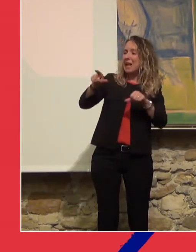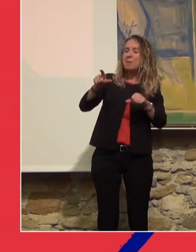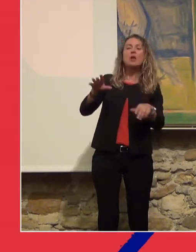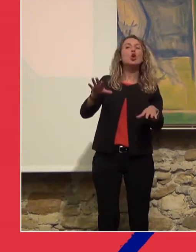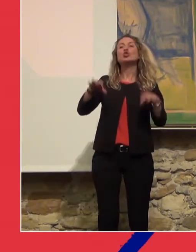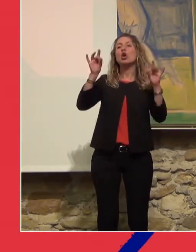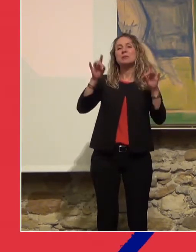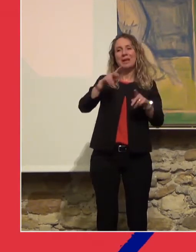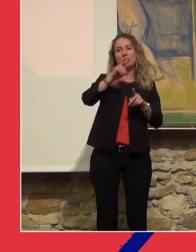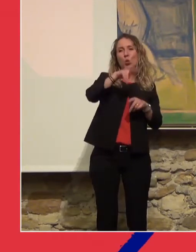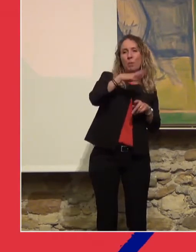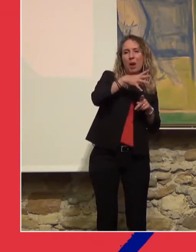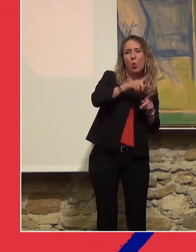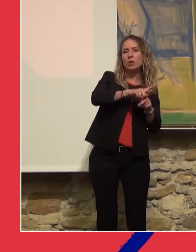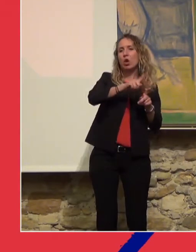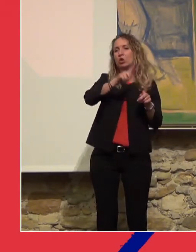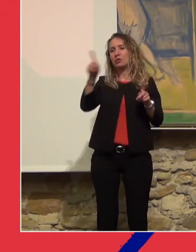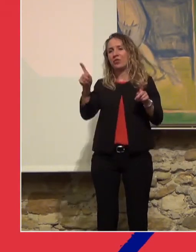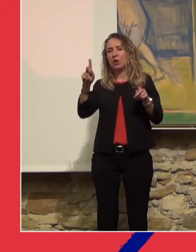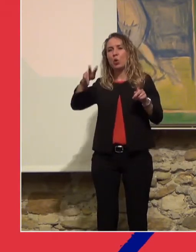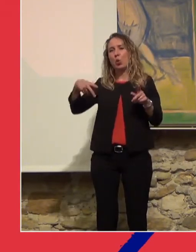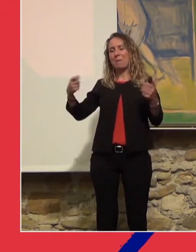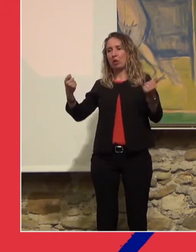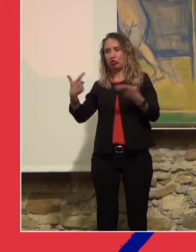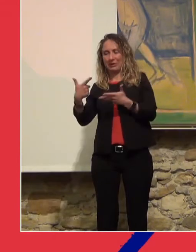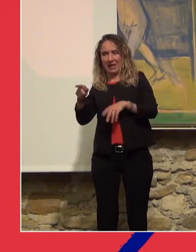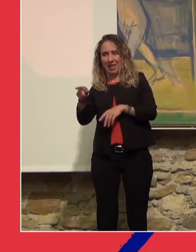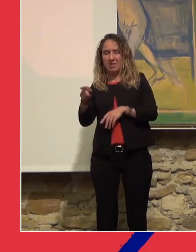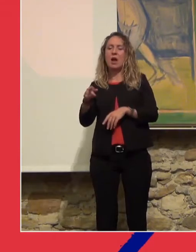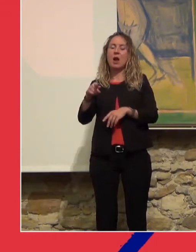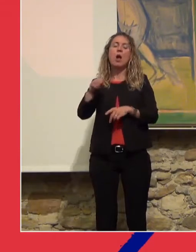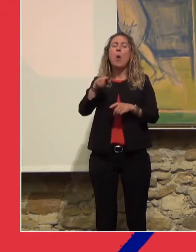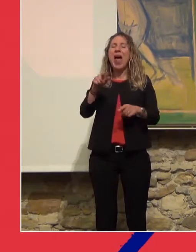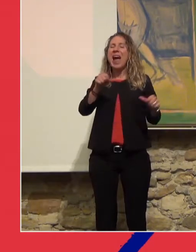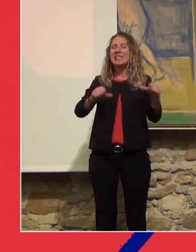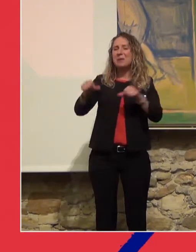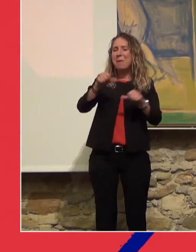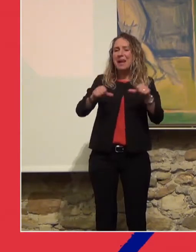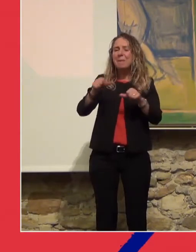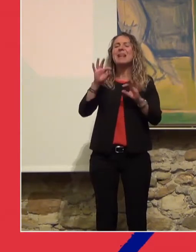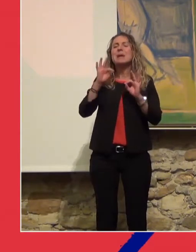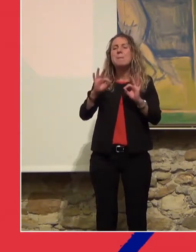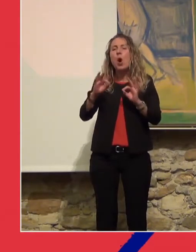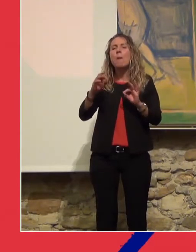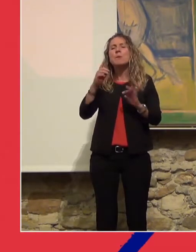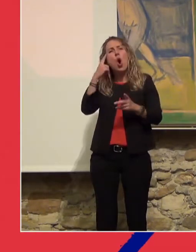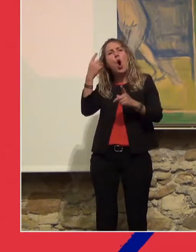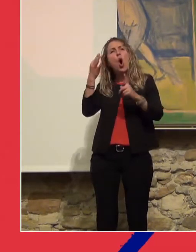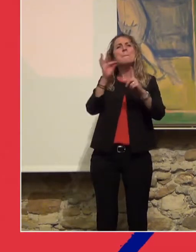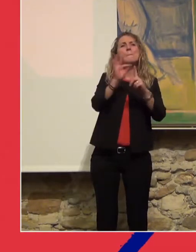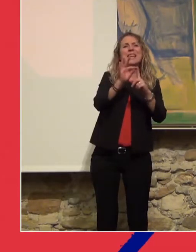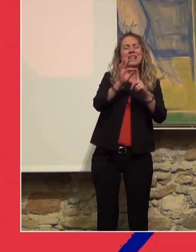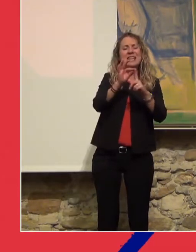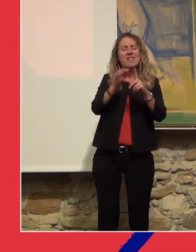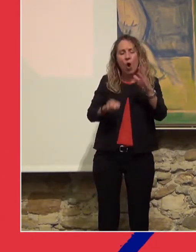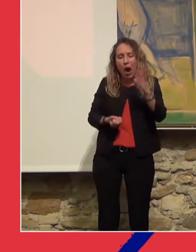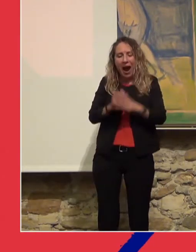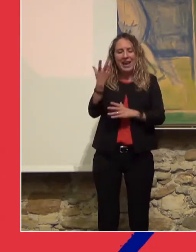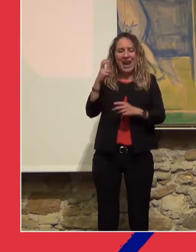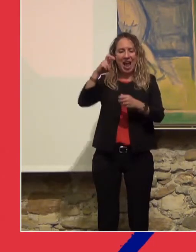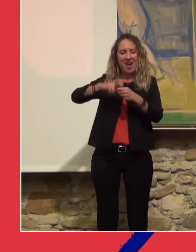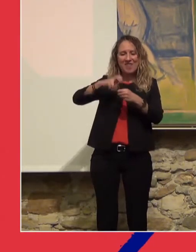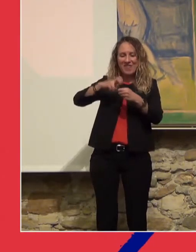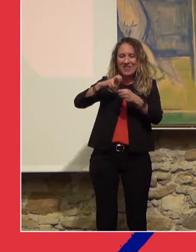sul gain of function, cioè la creazione di virus ricombinanti chimerici ad alta patogenicità